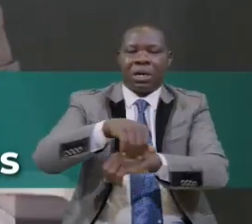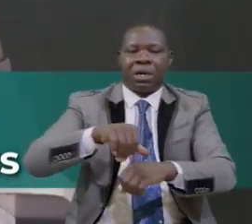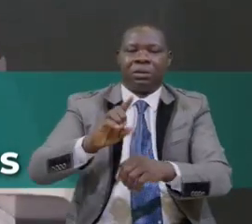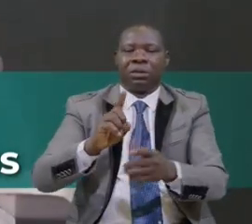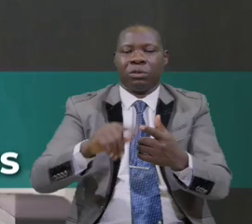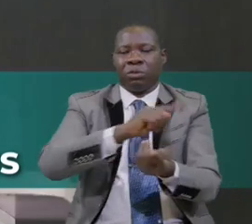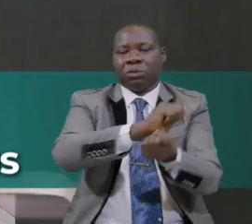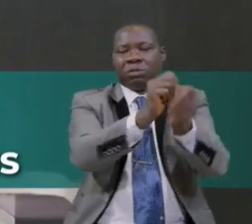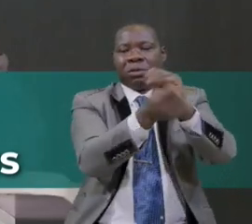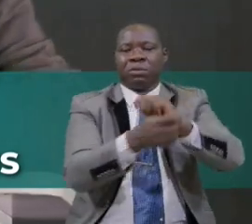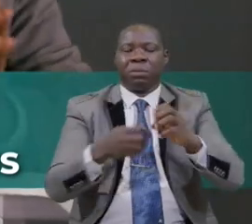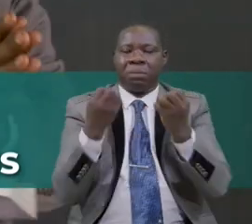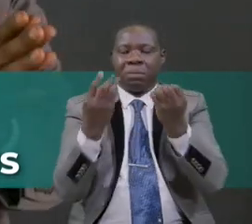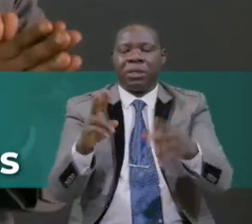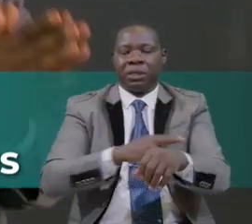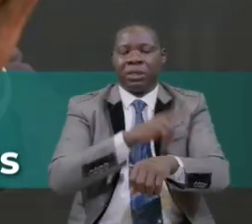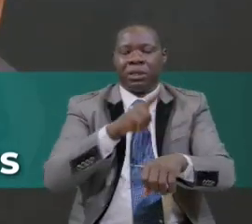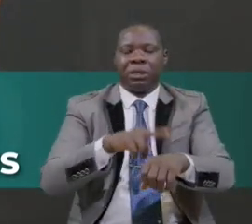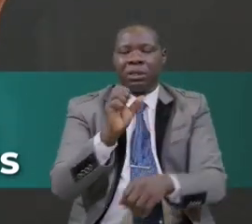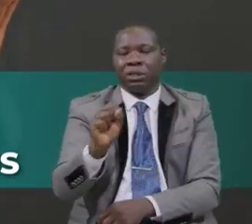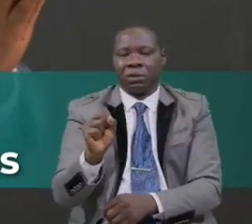plusieurs nations.